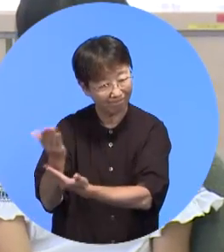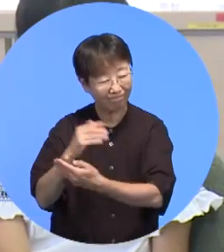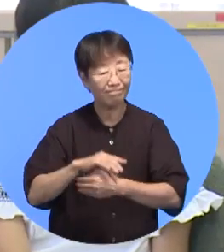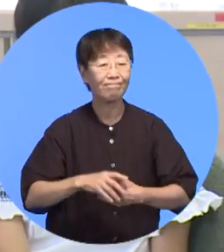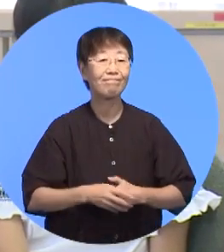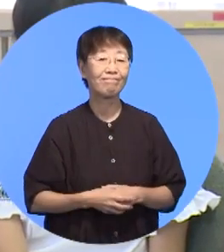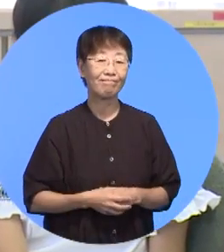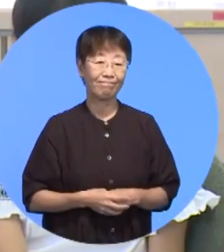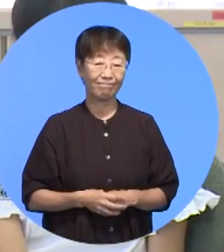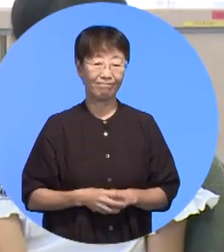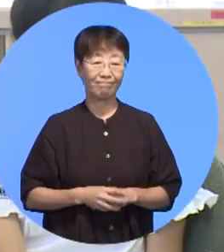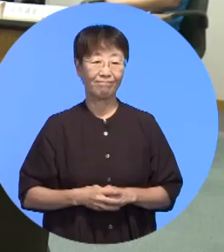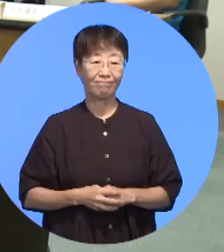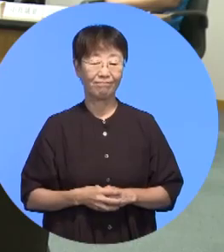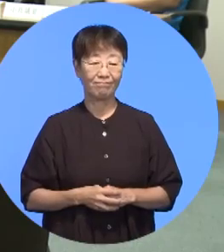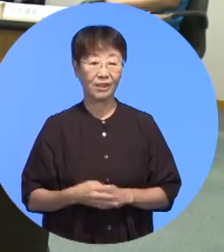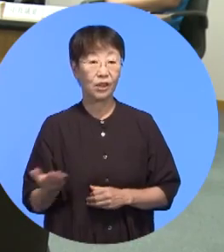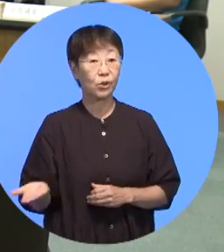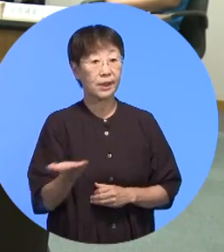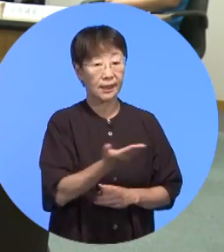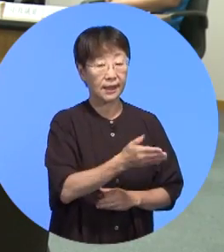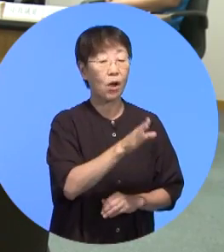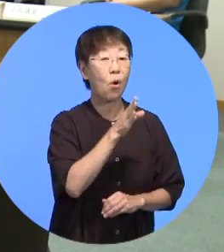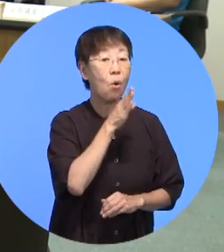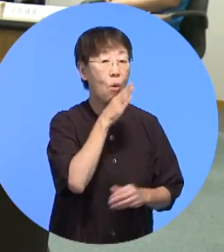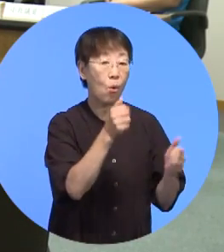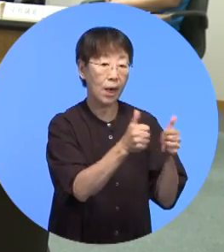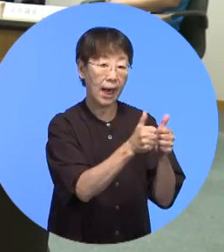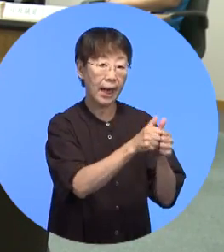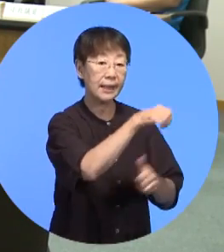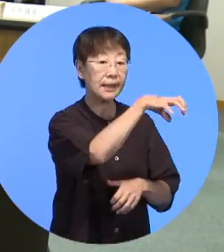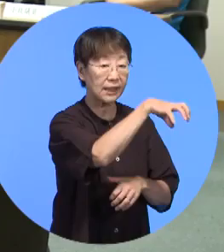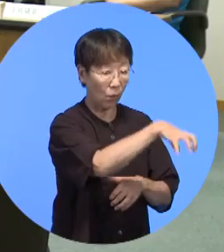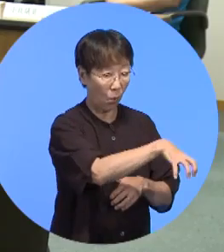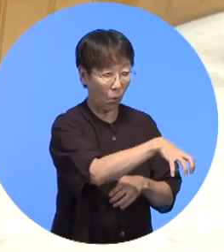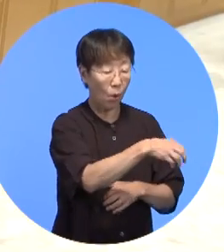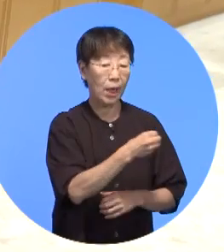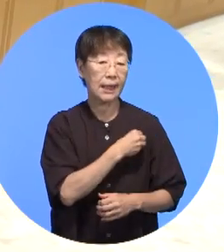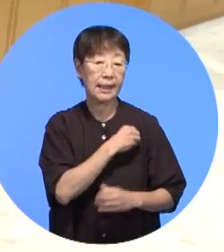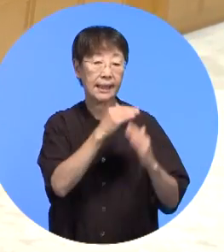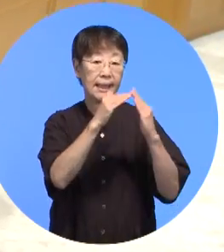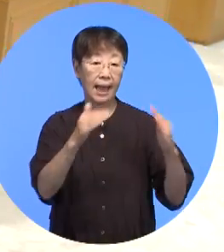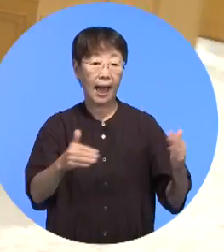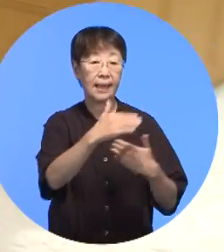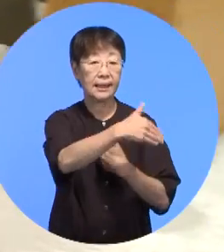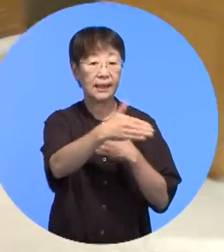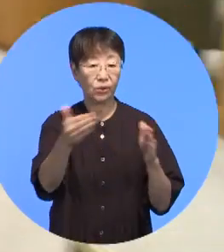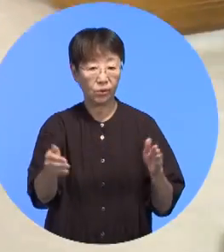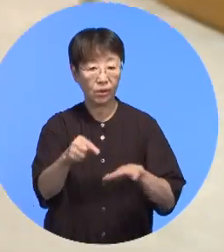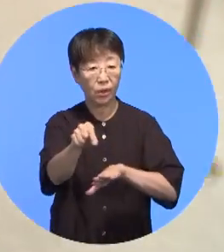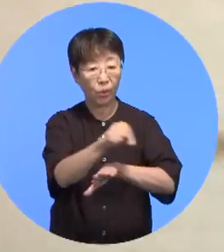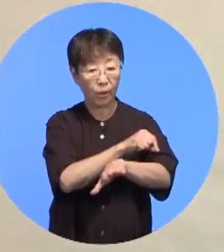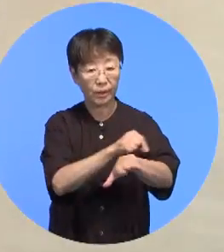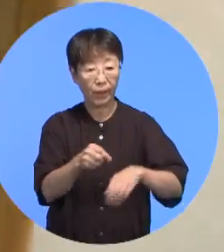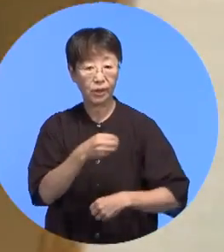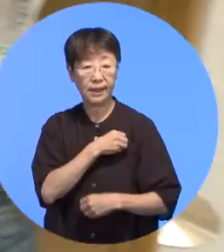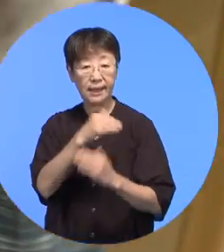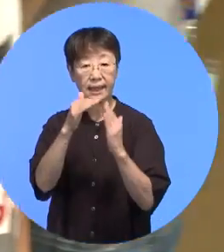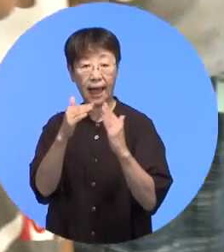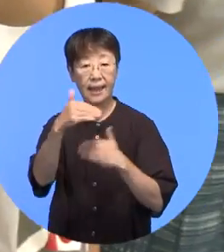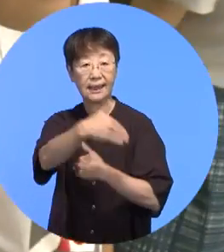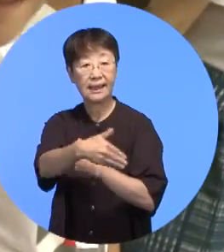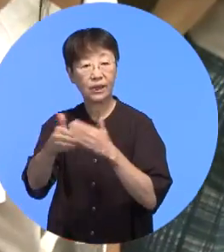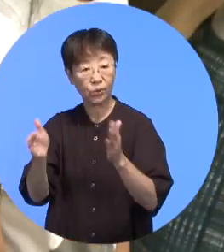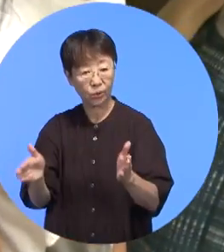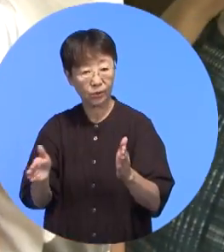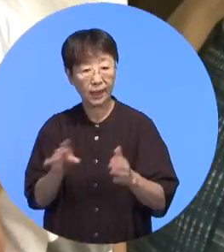。次に本会議場をはじめ、委員会室、特別委員会室、議会運